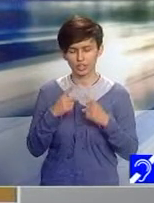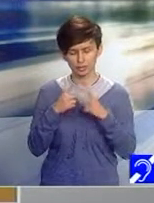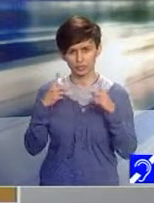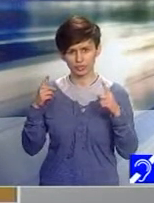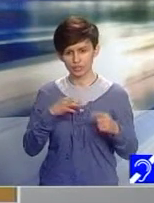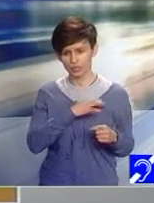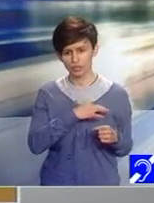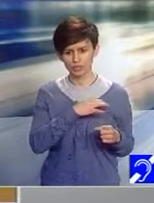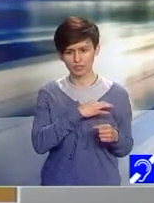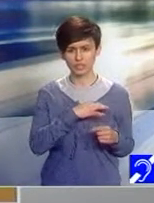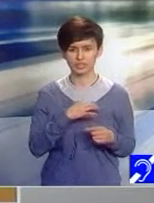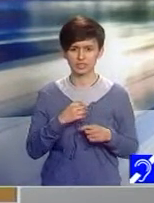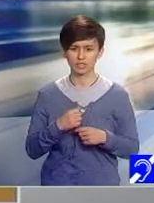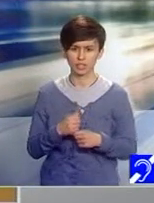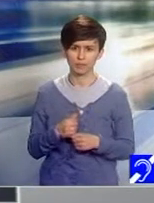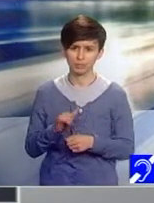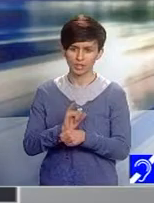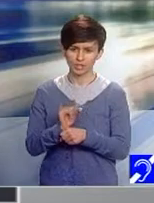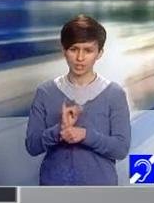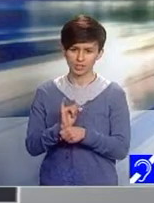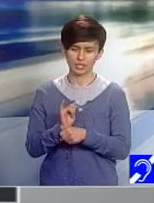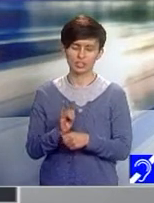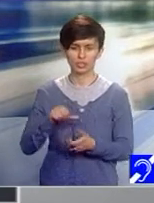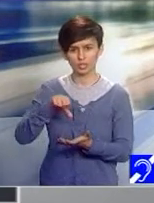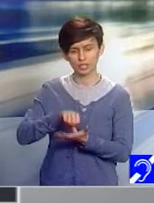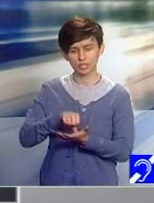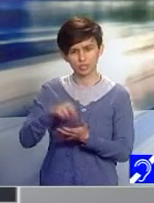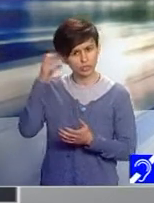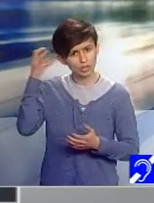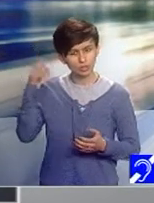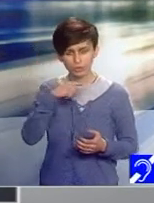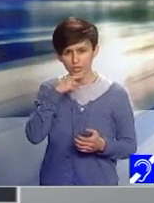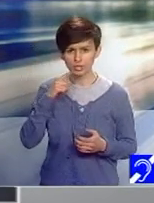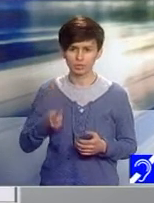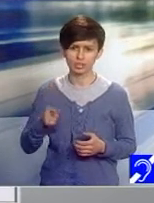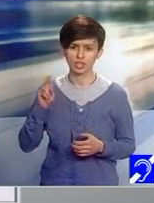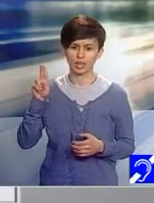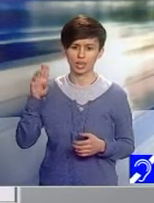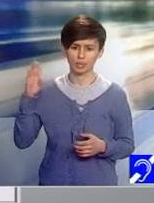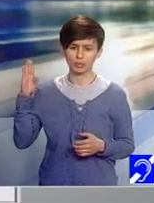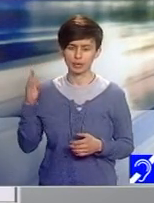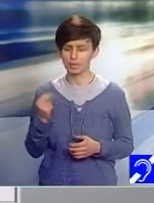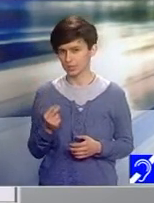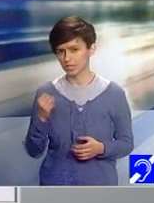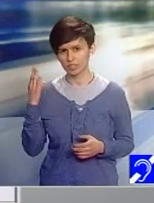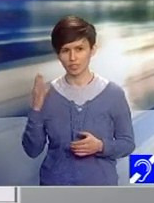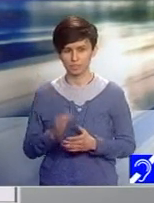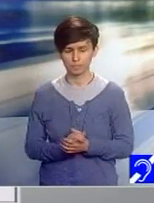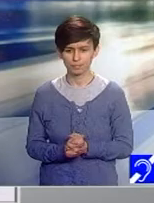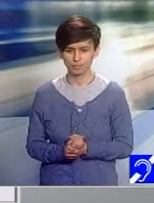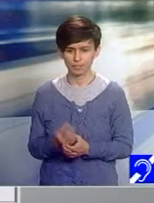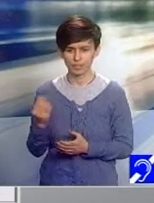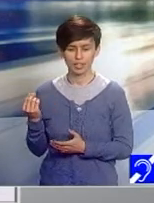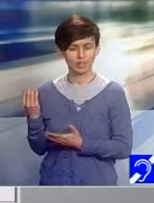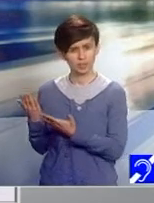universitar dr. Judith Bartoliș-Ban, directoarea Centrului Cultural Rus din cadrul Universității Babeș-Bolyai. Bun găsit, doamna Bartoliș! Bine ați revenit la noi